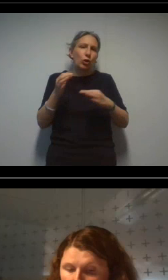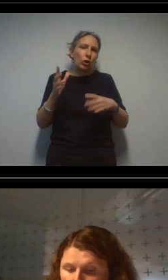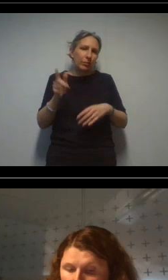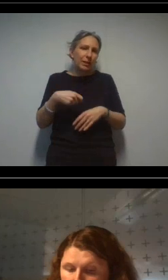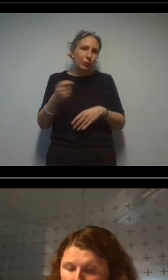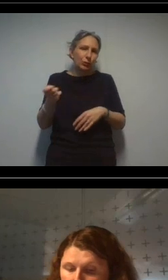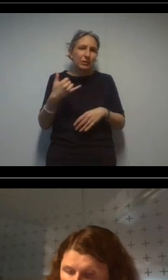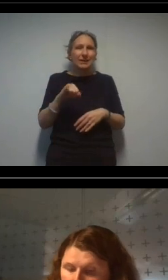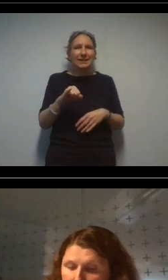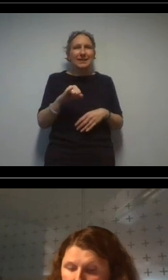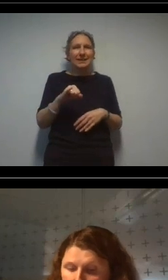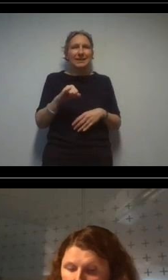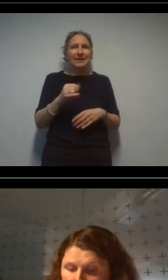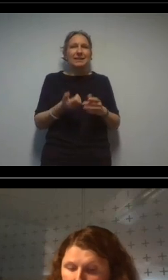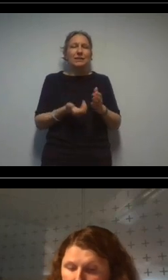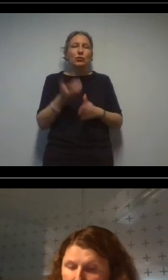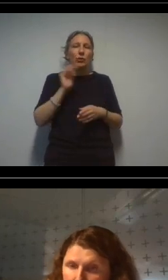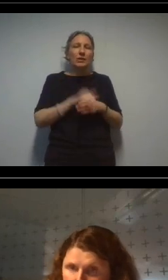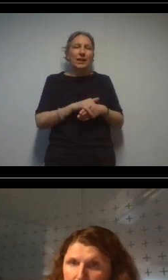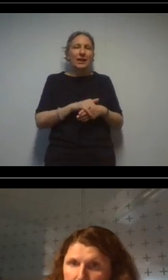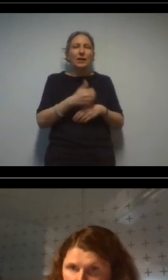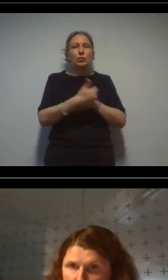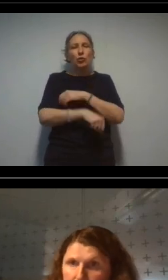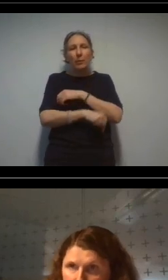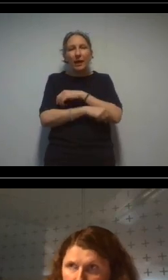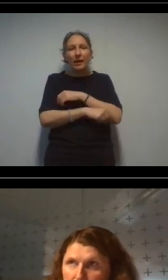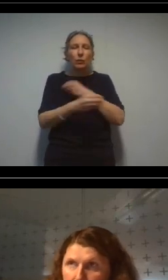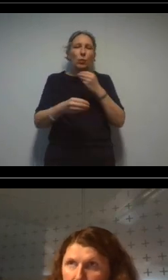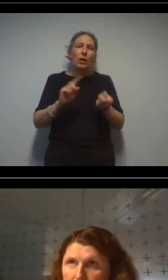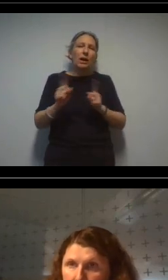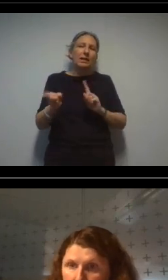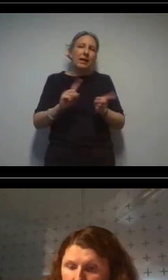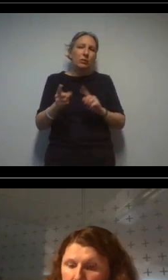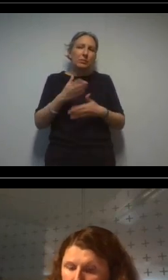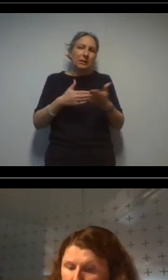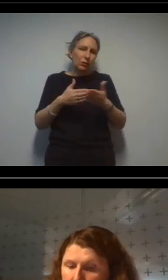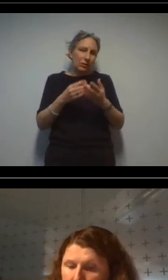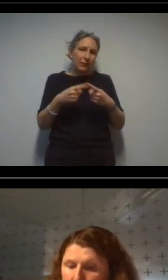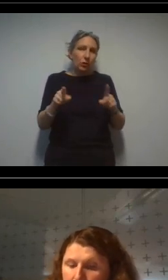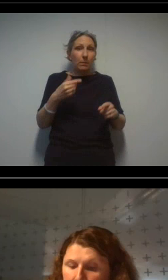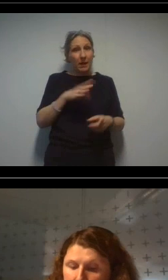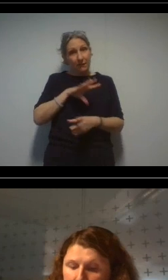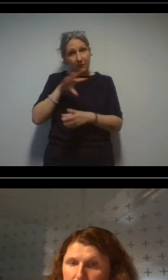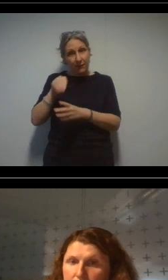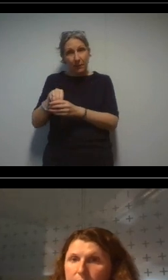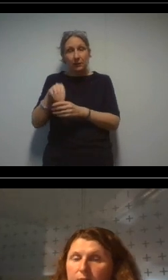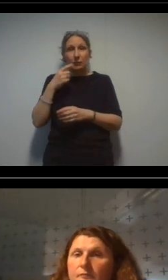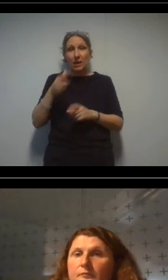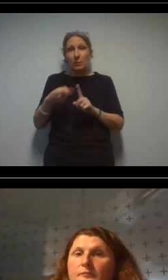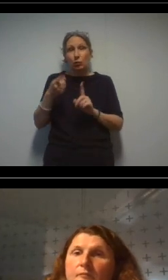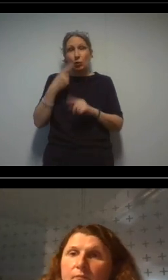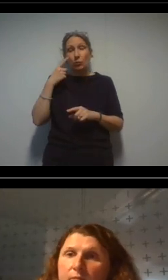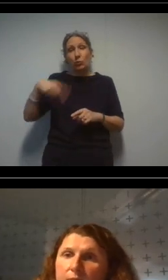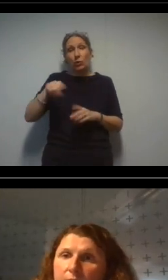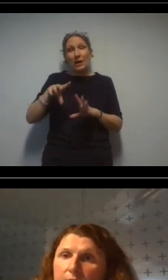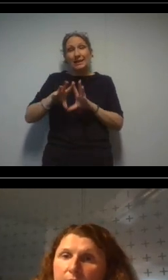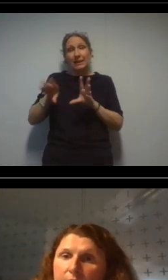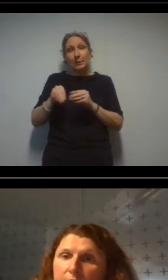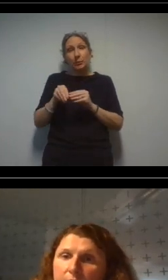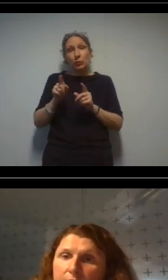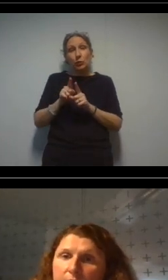alternant à mi-temps, mais ça va venir répondre à votre obligation d'emploi, donc c'est à valoriser aussi, et c'est important pour les équipes qui prennent ce temps-là de